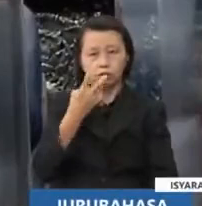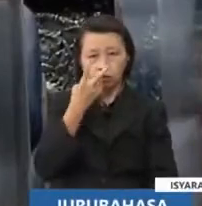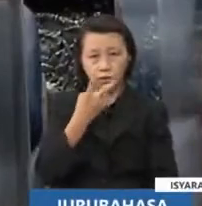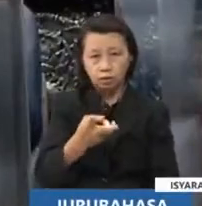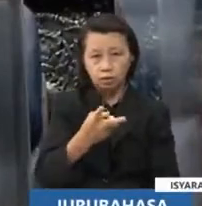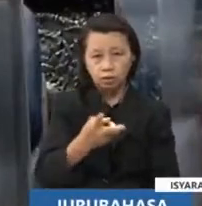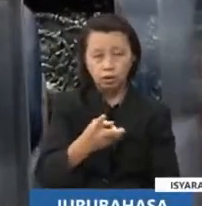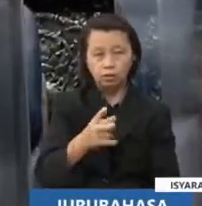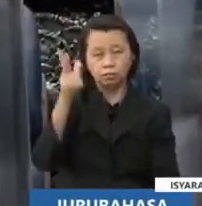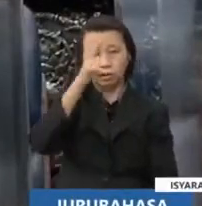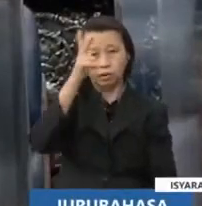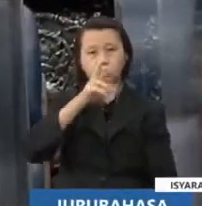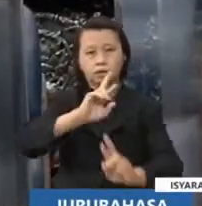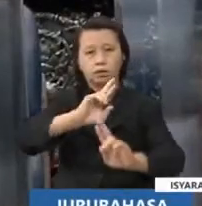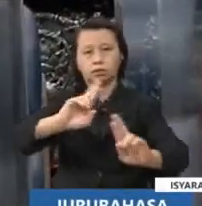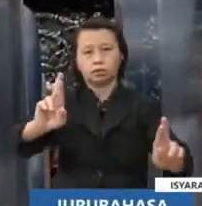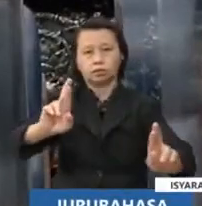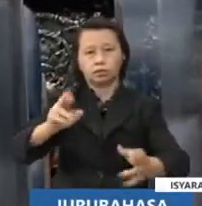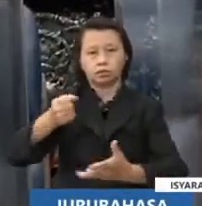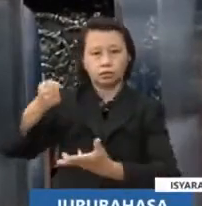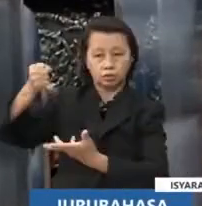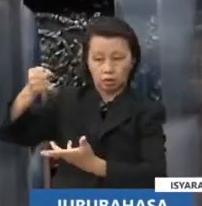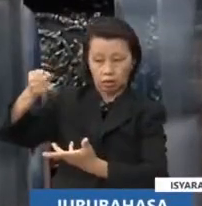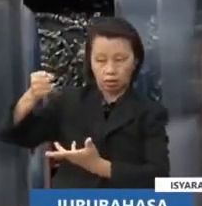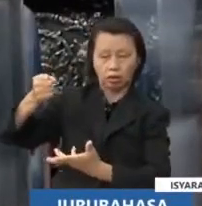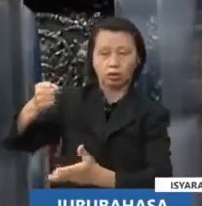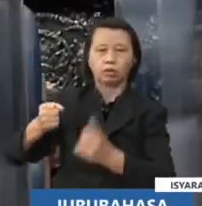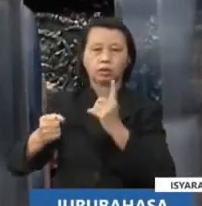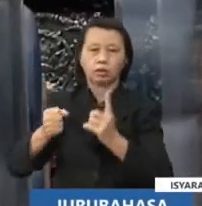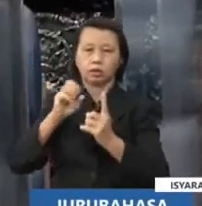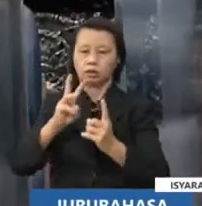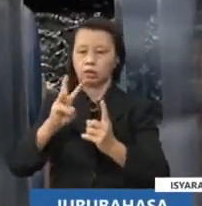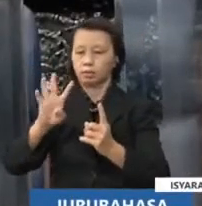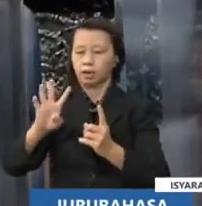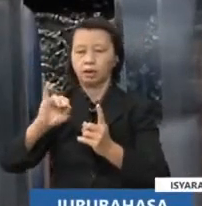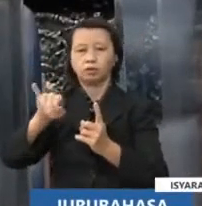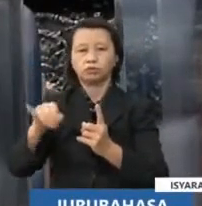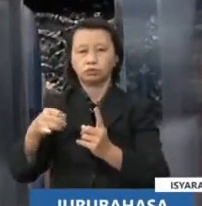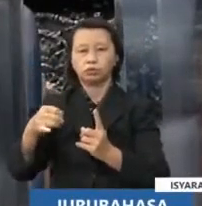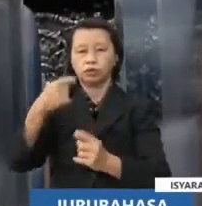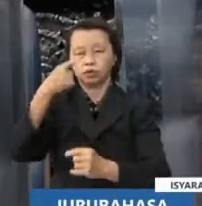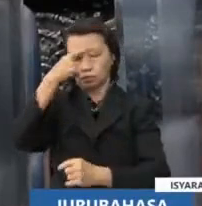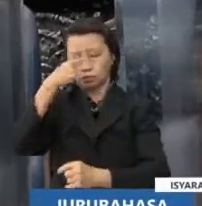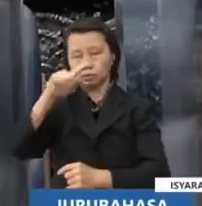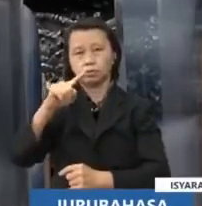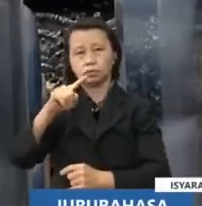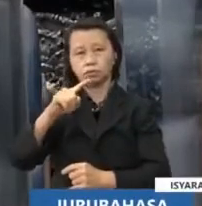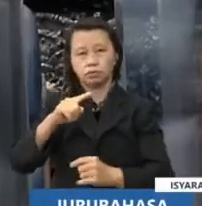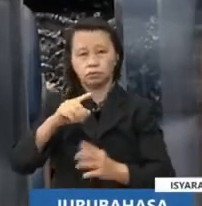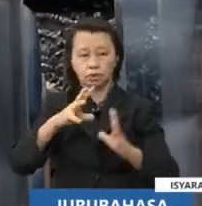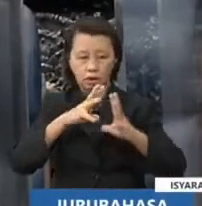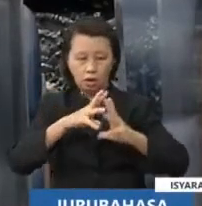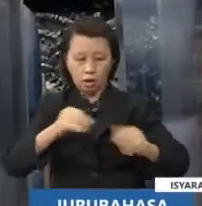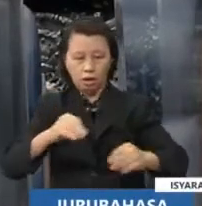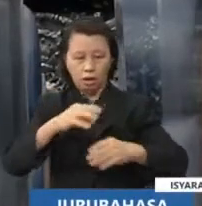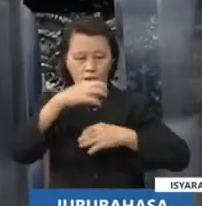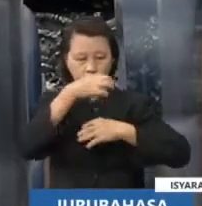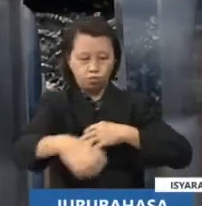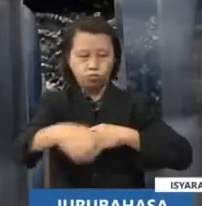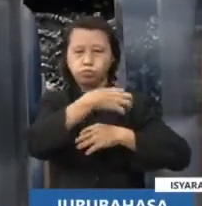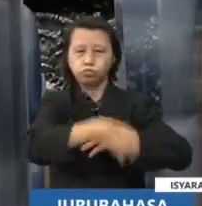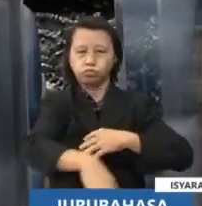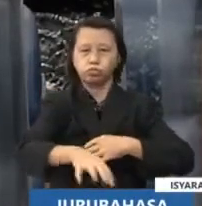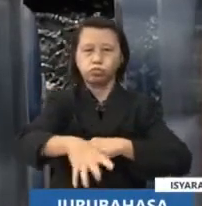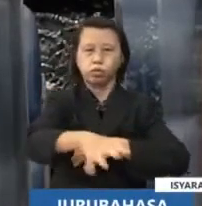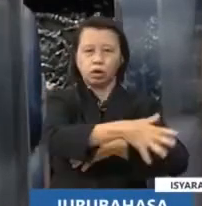eh pekerjaan juga menjadikan satu peruntukan sebanyak 164 juta bagi mengatasi Haki